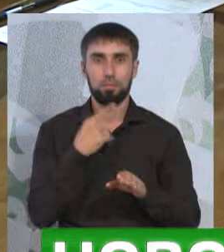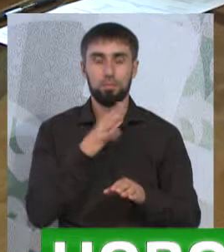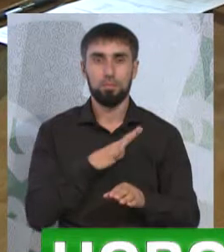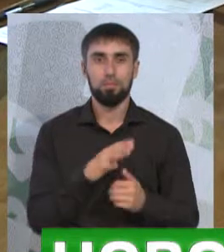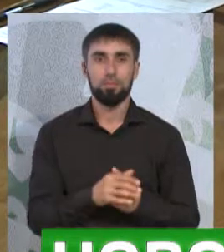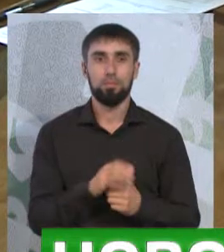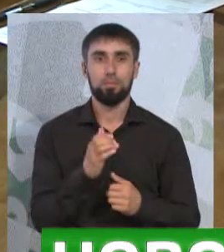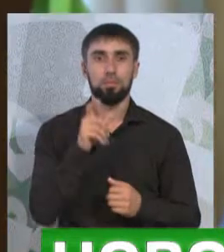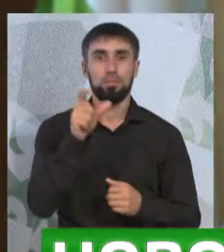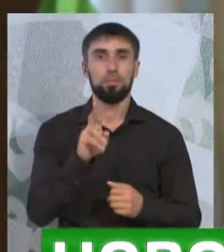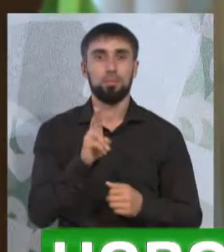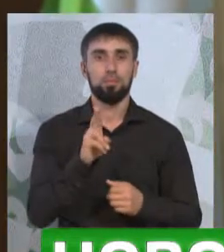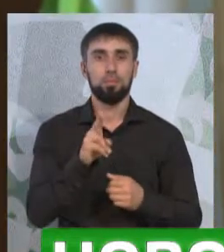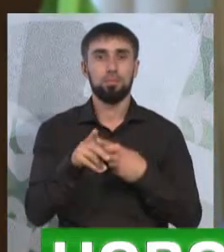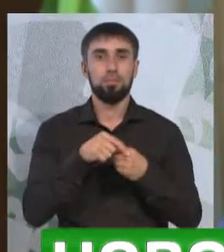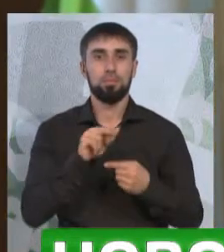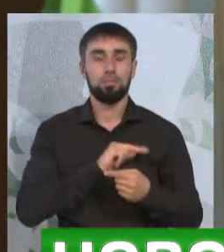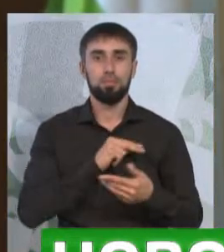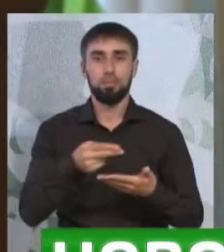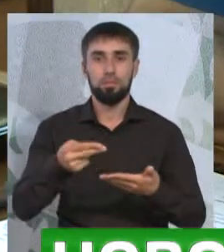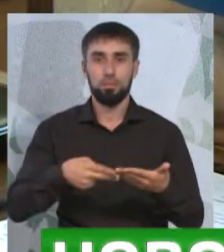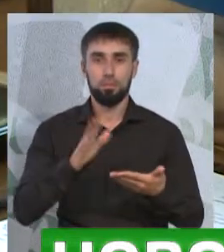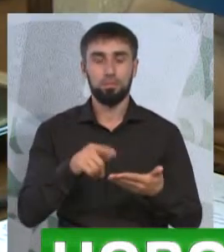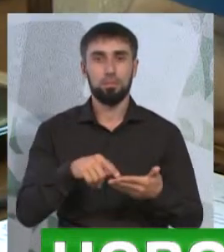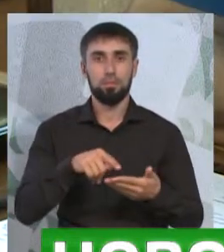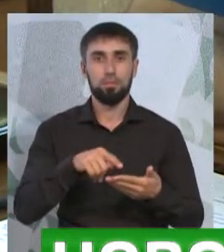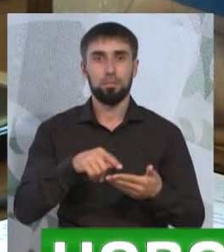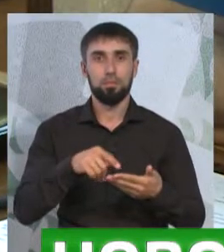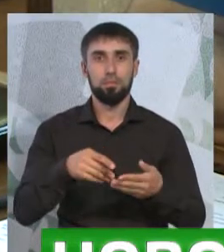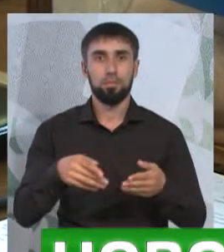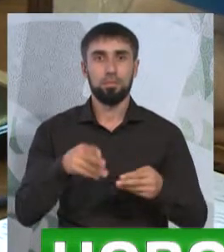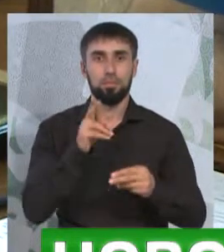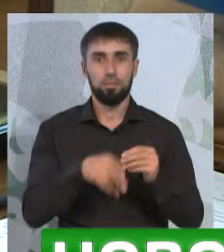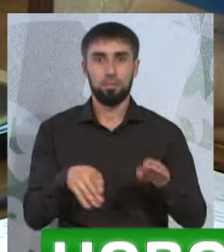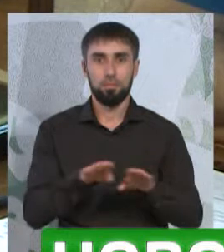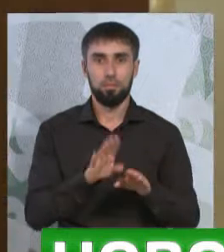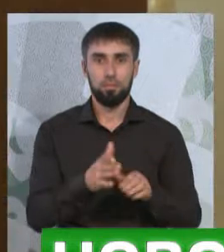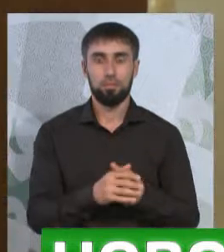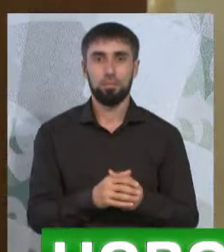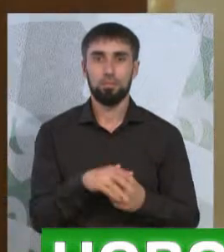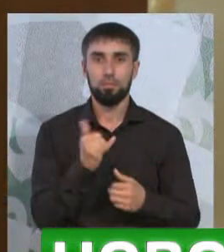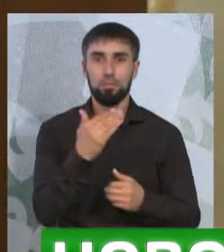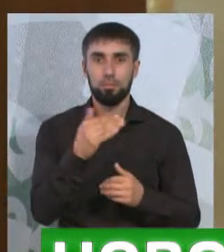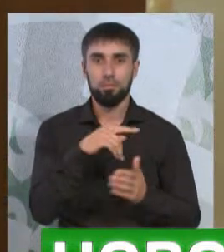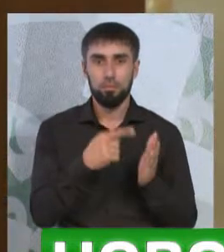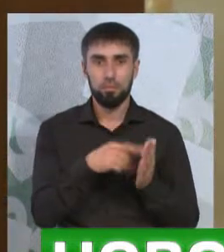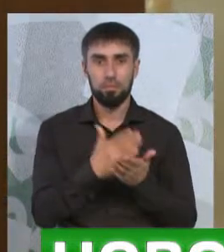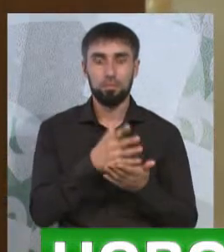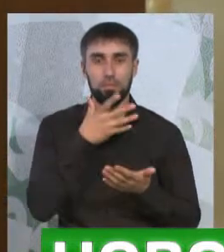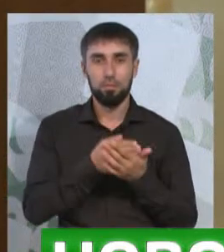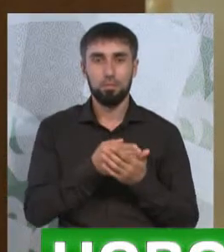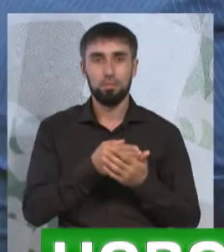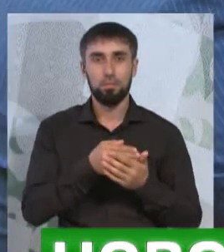с подрядчиками, не уложившимися в срок, контракты будут расторгнуты. Добавлю, данный вопрос находится на личном контроле